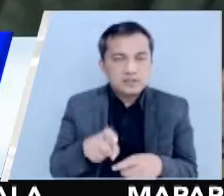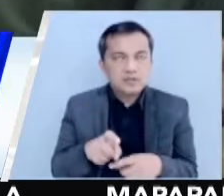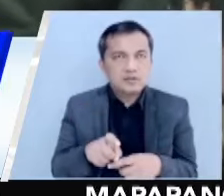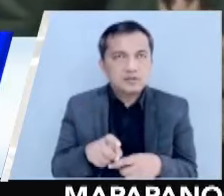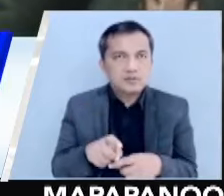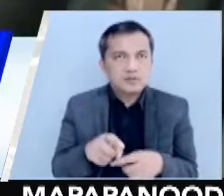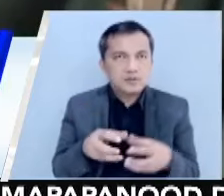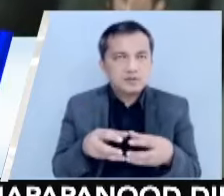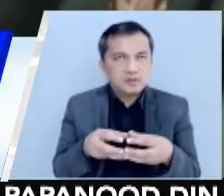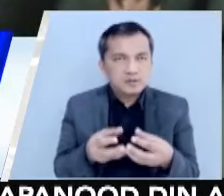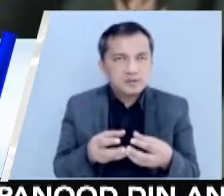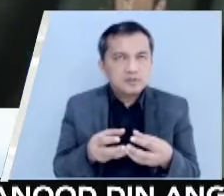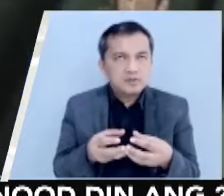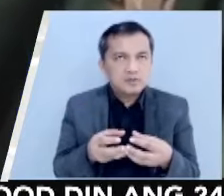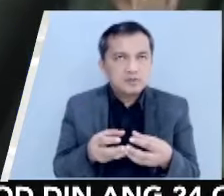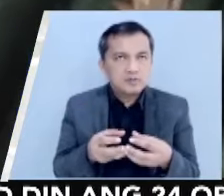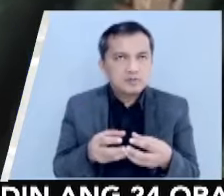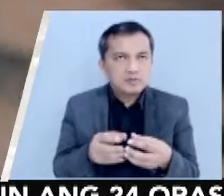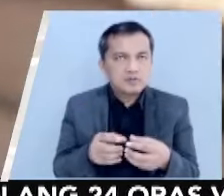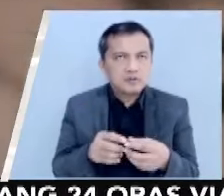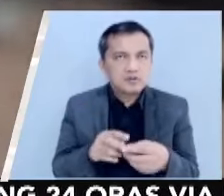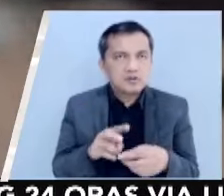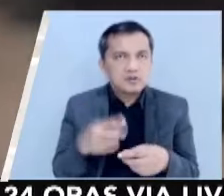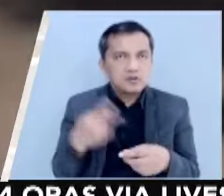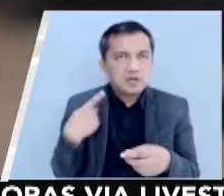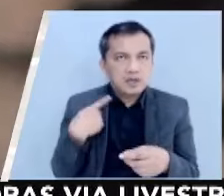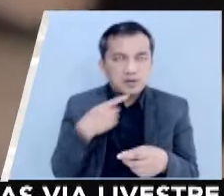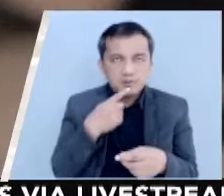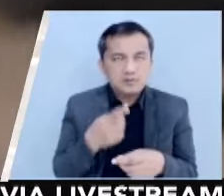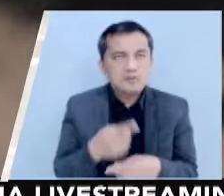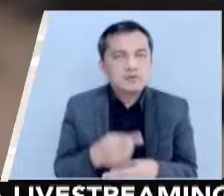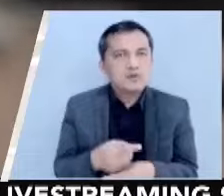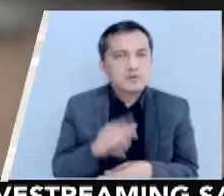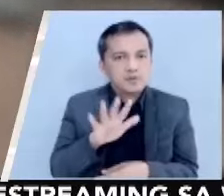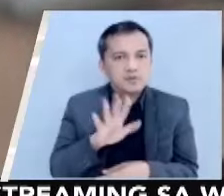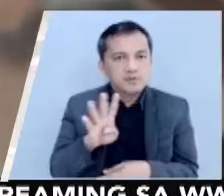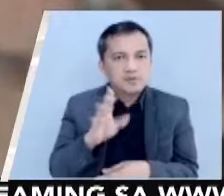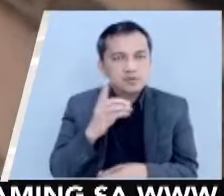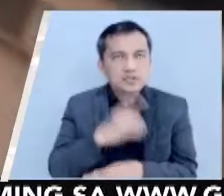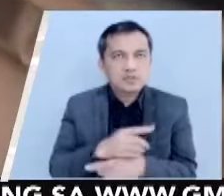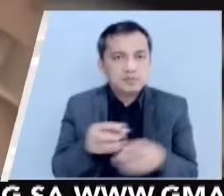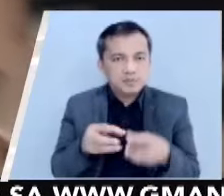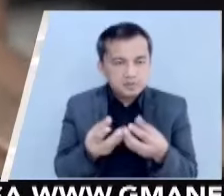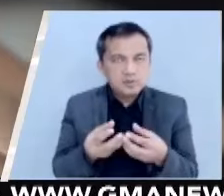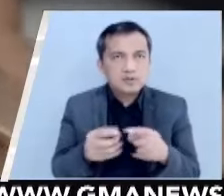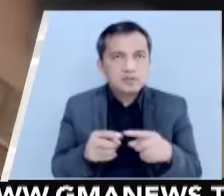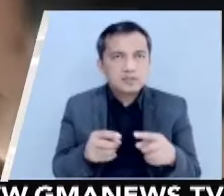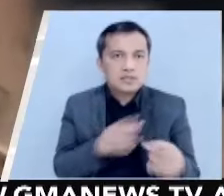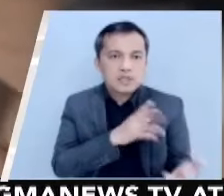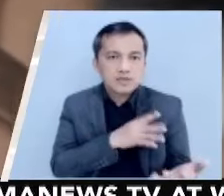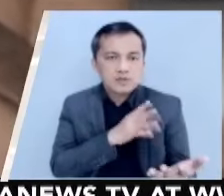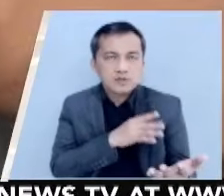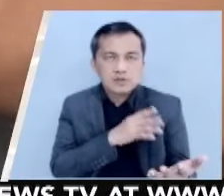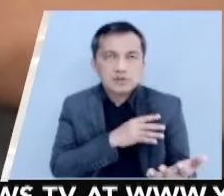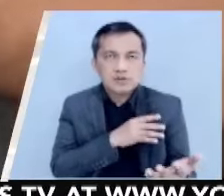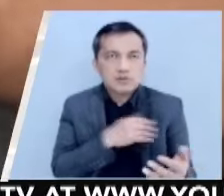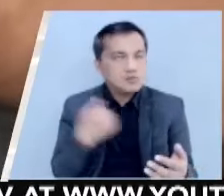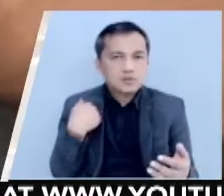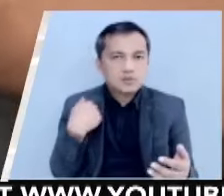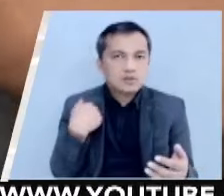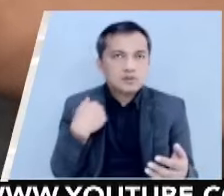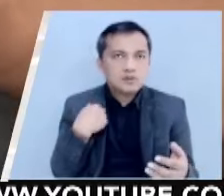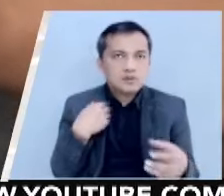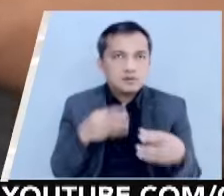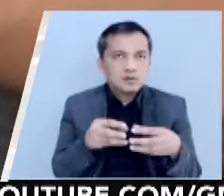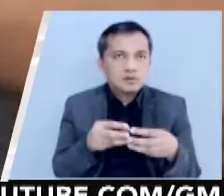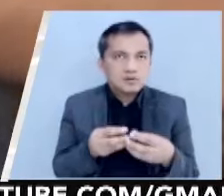mag-pip siya. Yung tutasan na niyang siya, 54 days of incubation. Pero hinihintay namin at hindi naman siya naka-pip. Nung